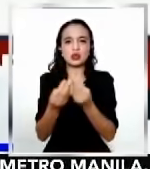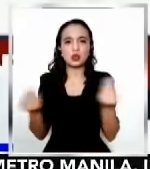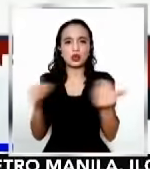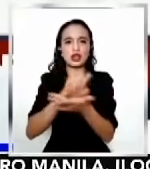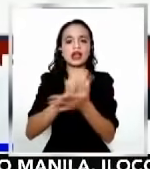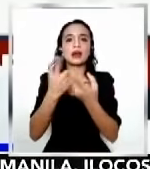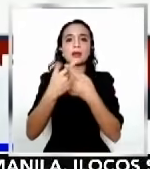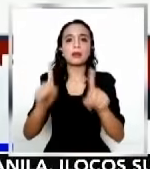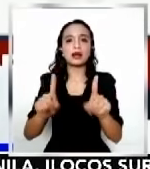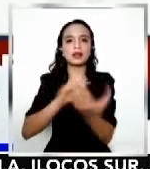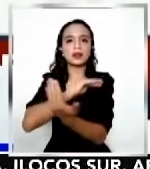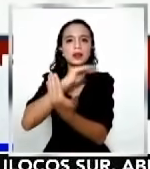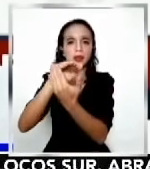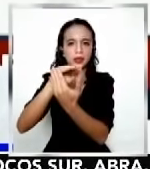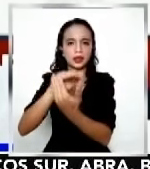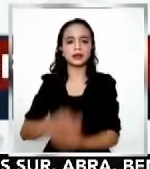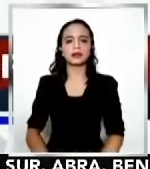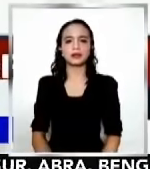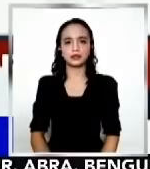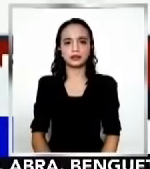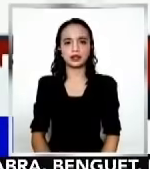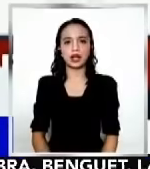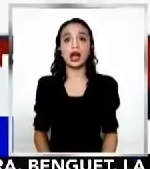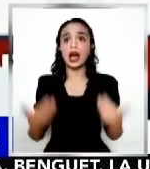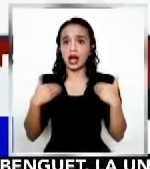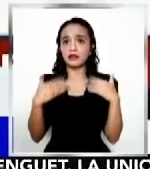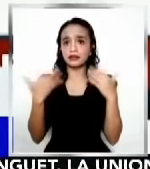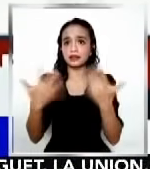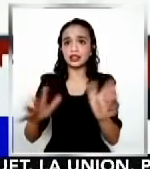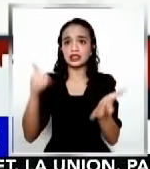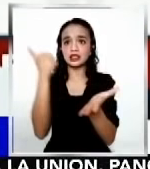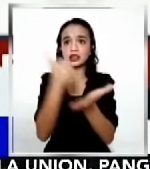drug. Meron na po kaming nag-grant dahil nga po ang ivermectin ay